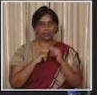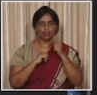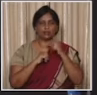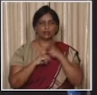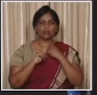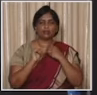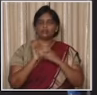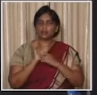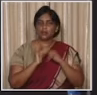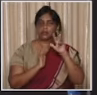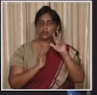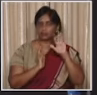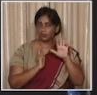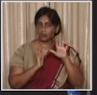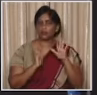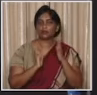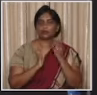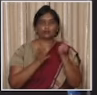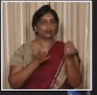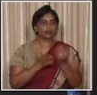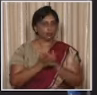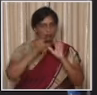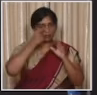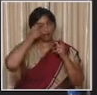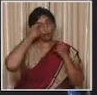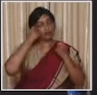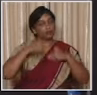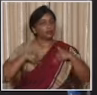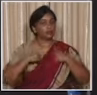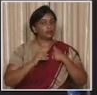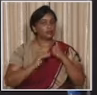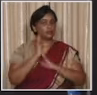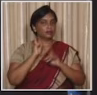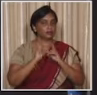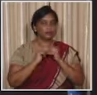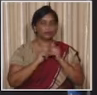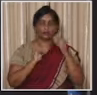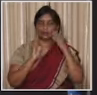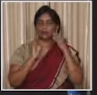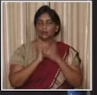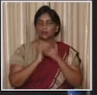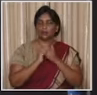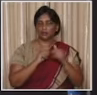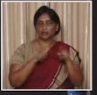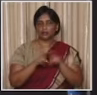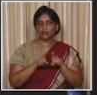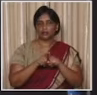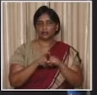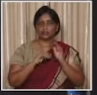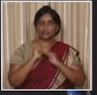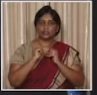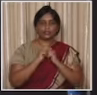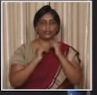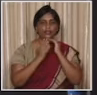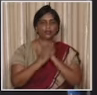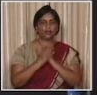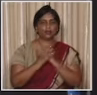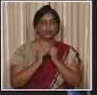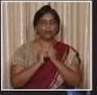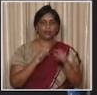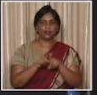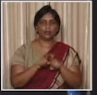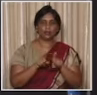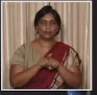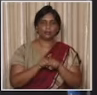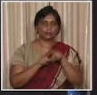348,085ක් මුදලක් වෙන් කරලා තියෙනවා. සෞඛ්‍ය අමාත්‍යාංශයට වැඩිවීමක් කරලා තියෙනවා, වැඩියෙන් මුදල් ලබා දීලා තියෙනවා. ඉතින් සෞඛ්‍ය